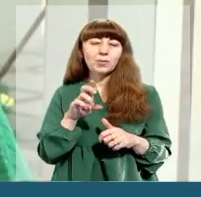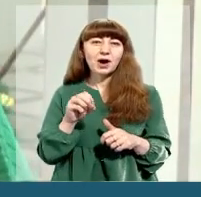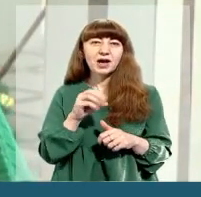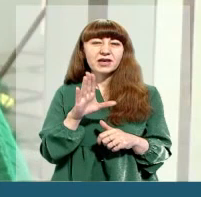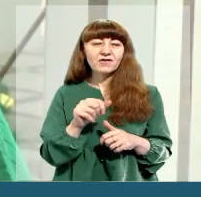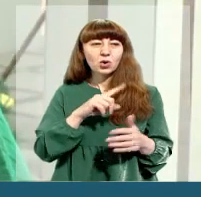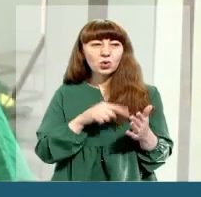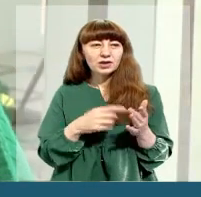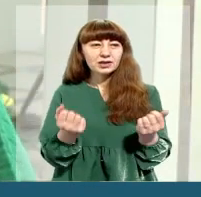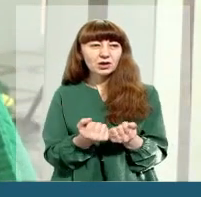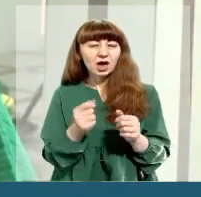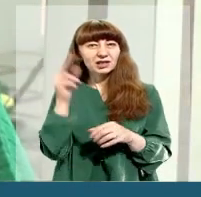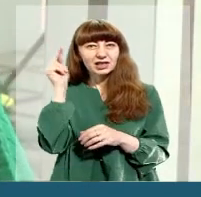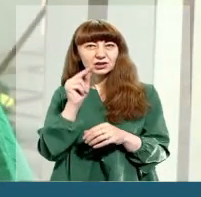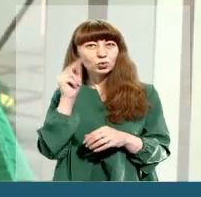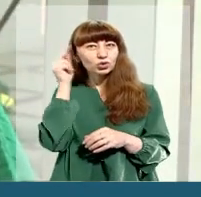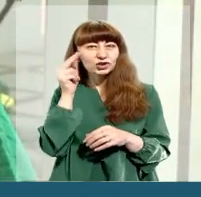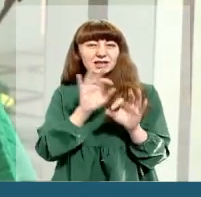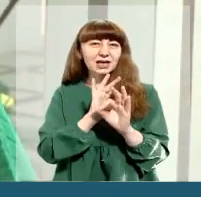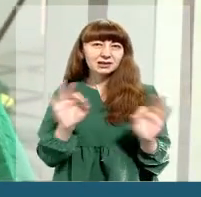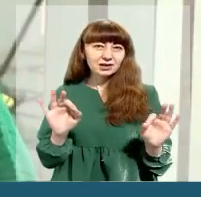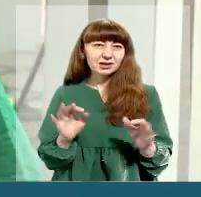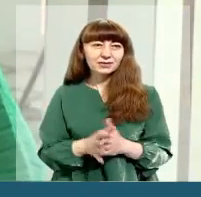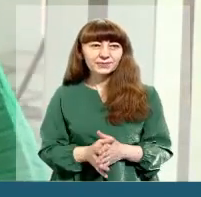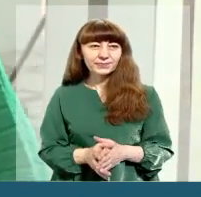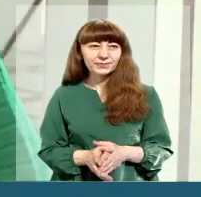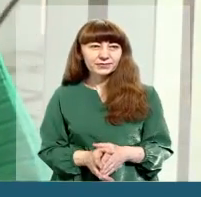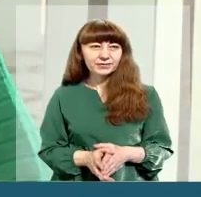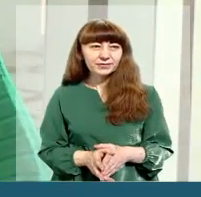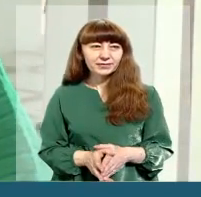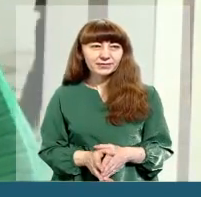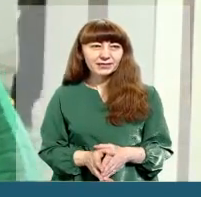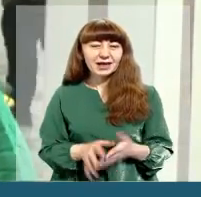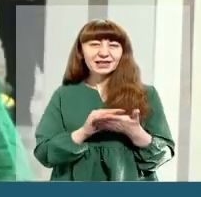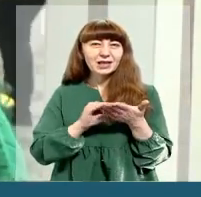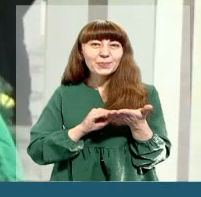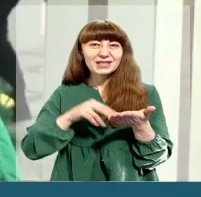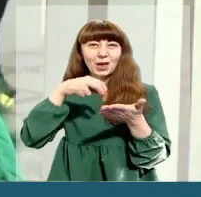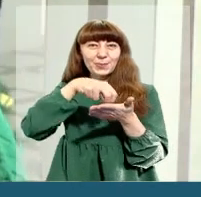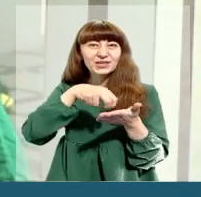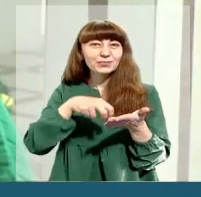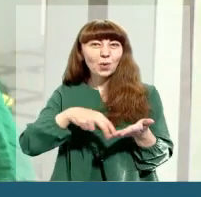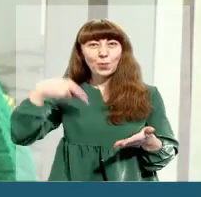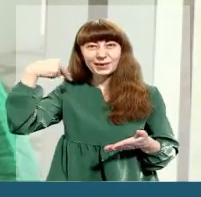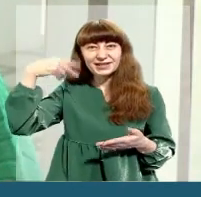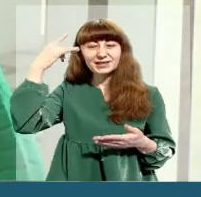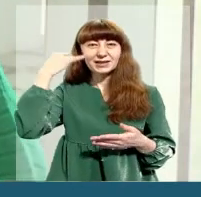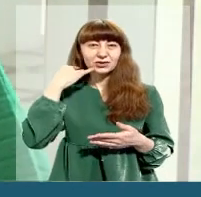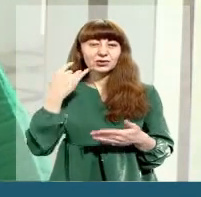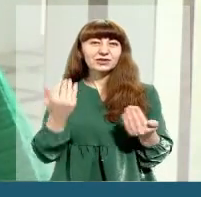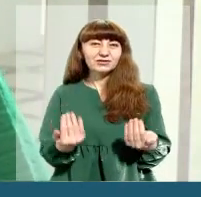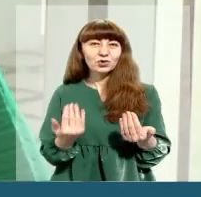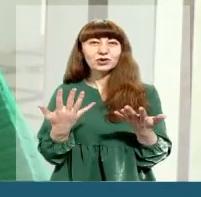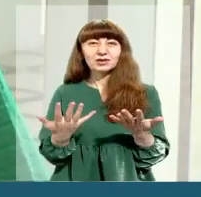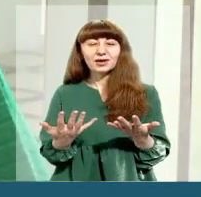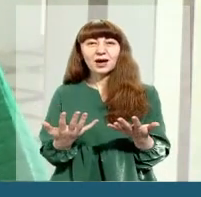Тобыл. Учится она отлично, закончили вот полугодие. И она написала письмо президенту, и сегодня